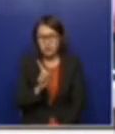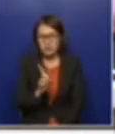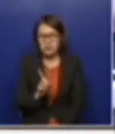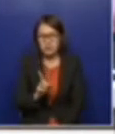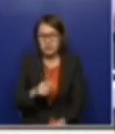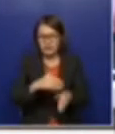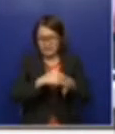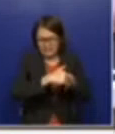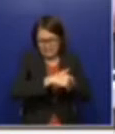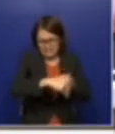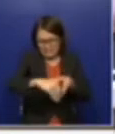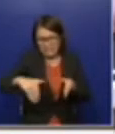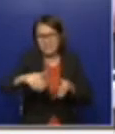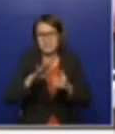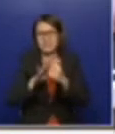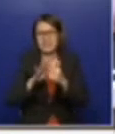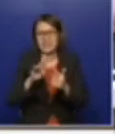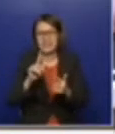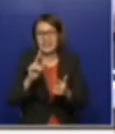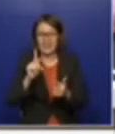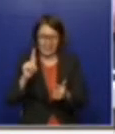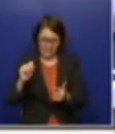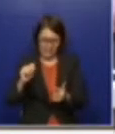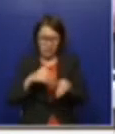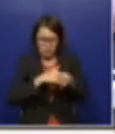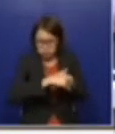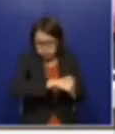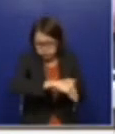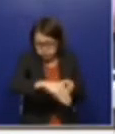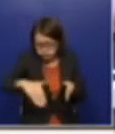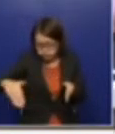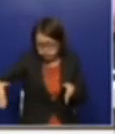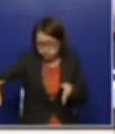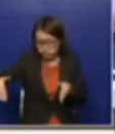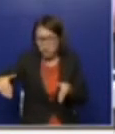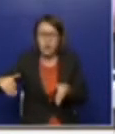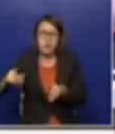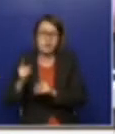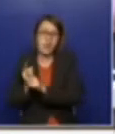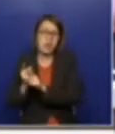เขตไม่ว่าจะเป็นเขตตามพระราชบัญญัติป่าไม้ฉบับปี